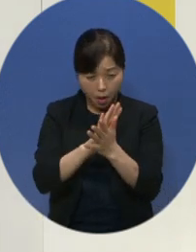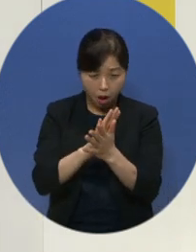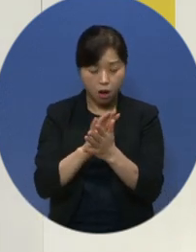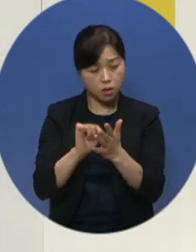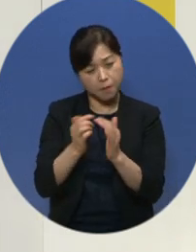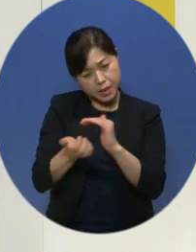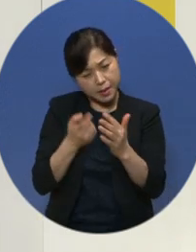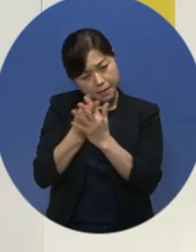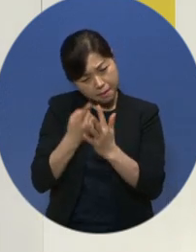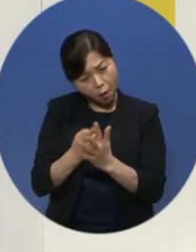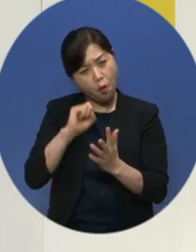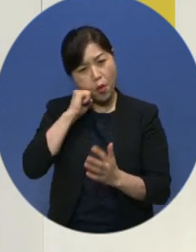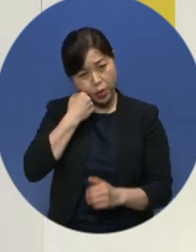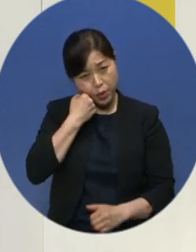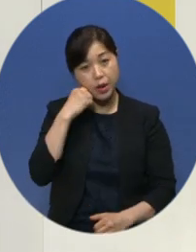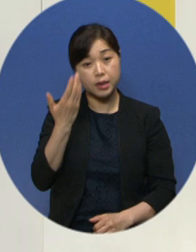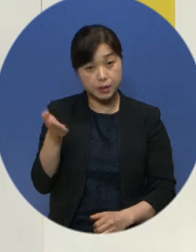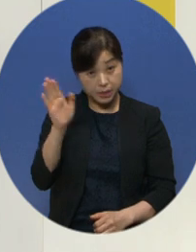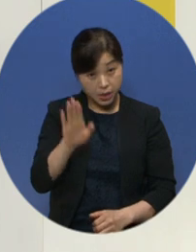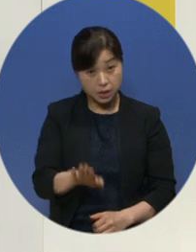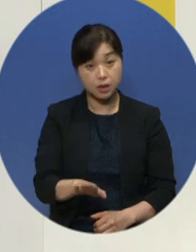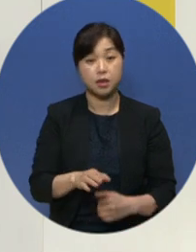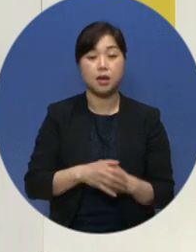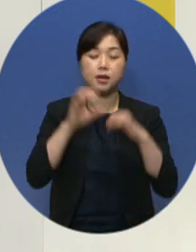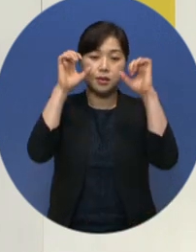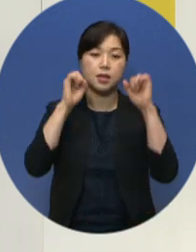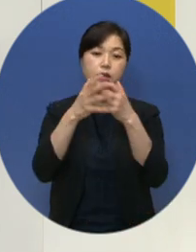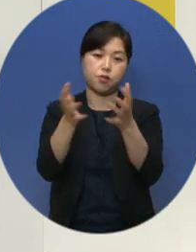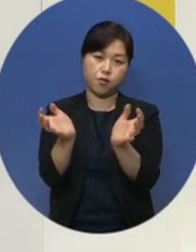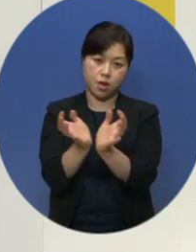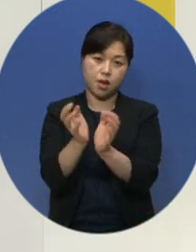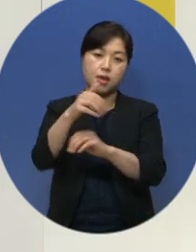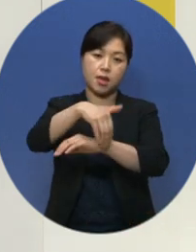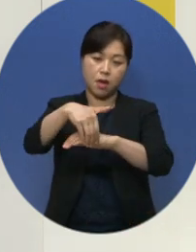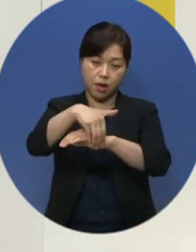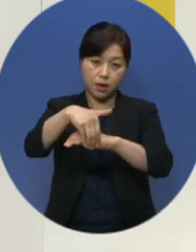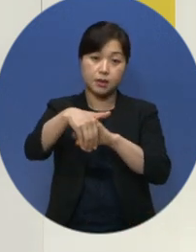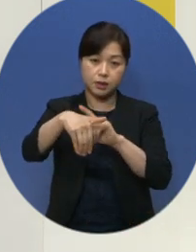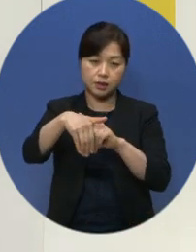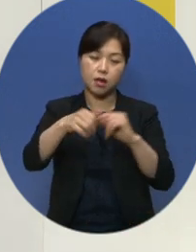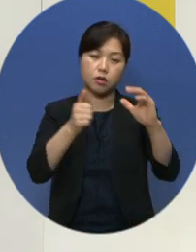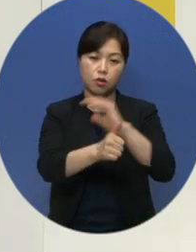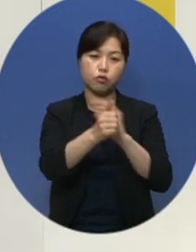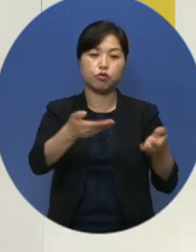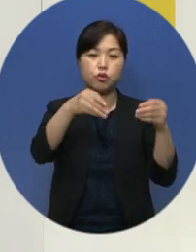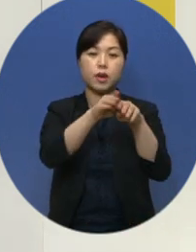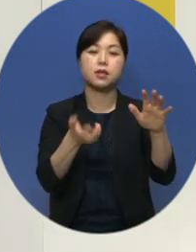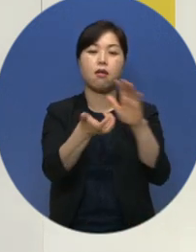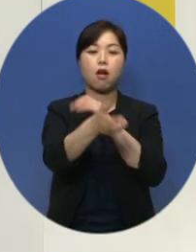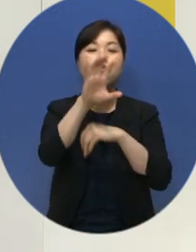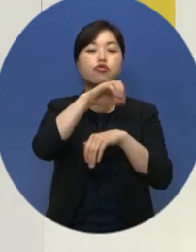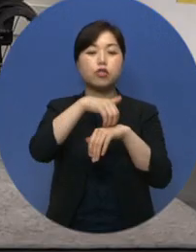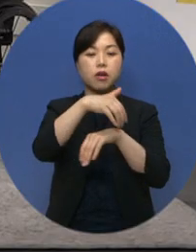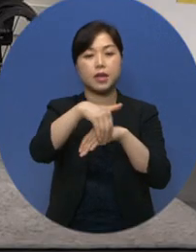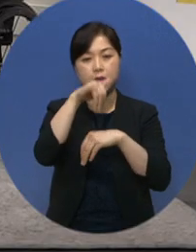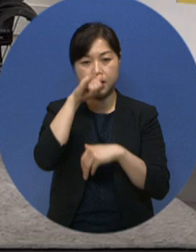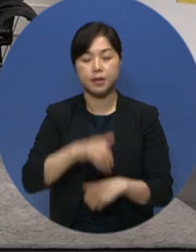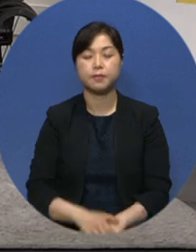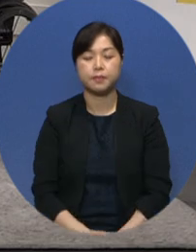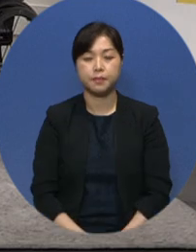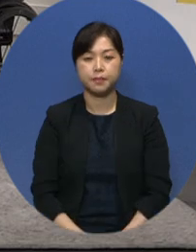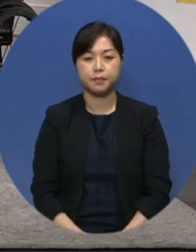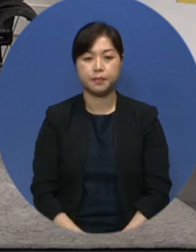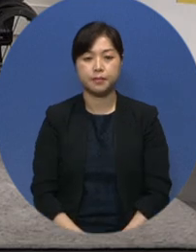예 그러나 이제 우리 에 제 1 개의 계획으로 써는 지금 그렇게 에그 갖고 있습니다 아 그랬습니까